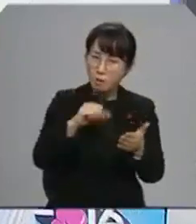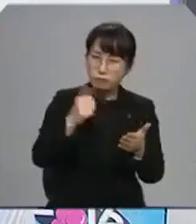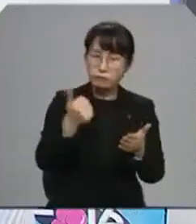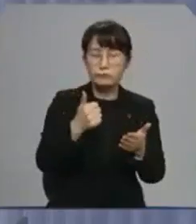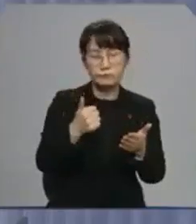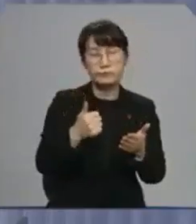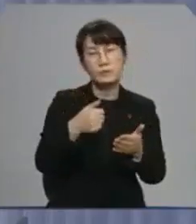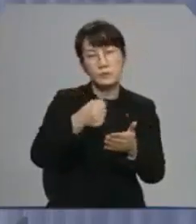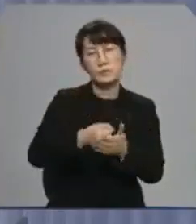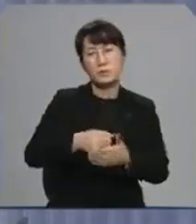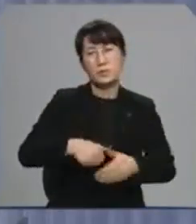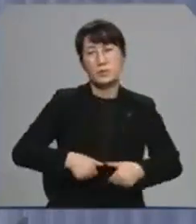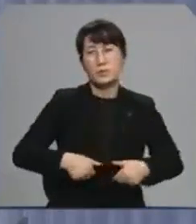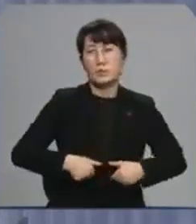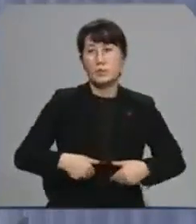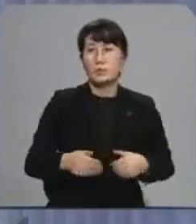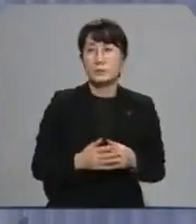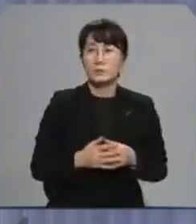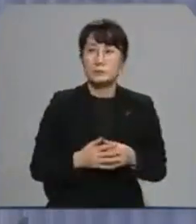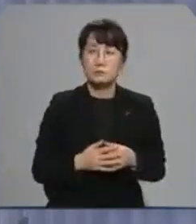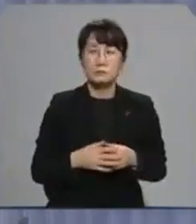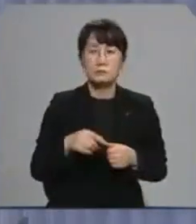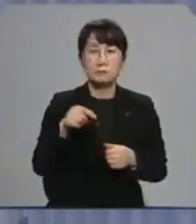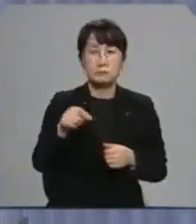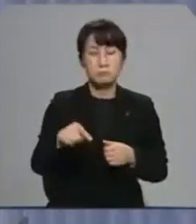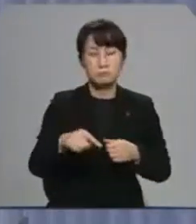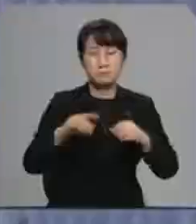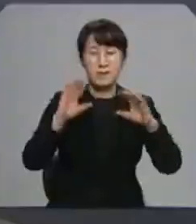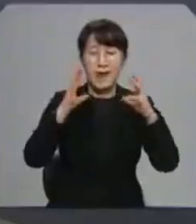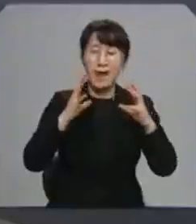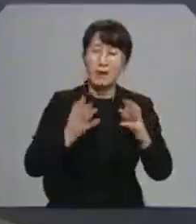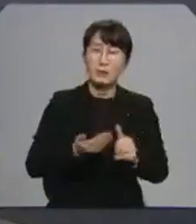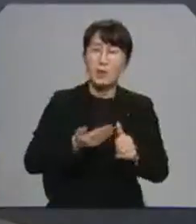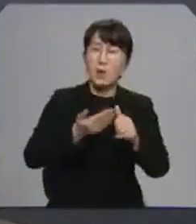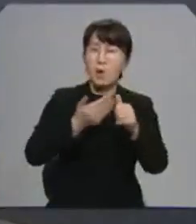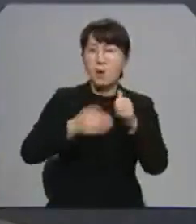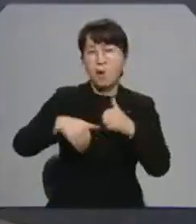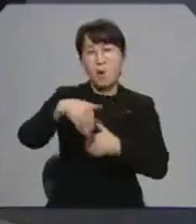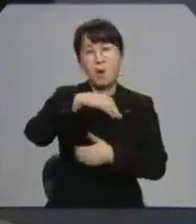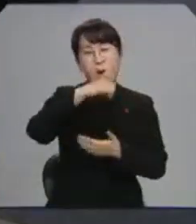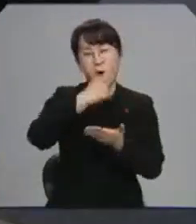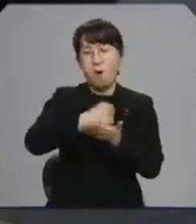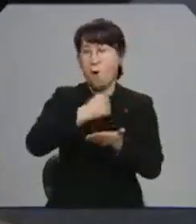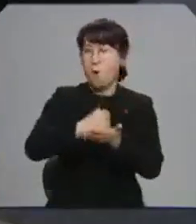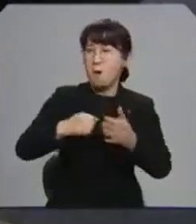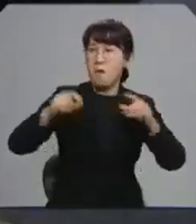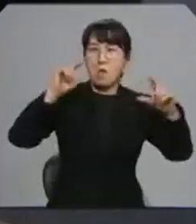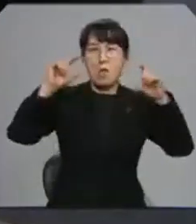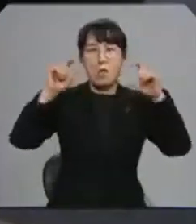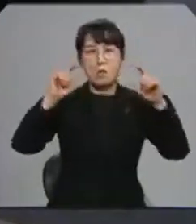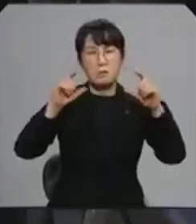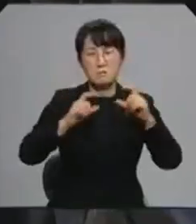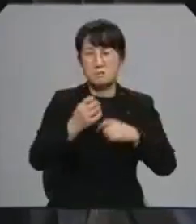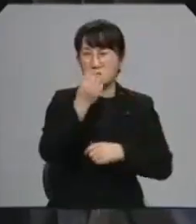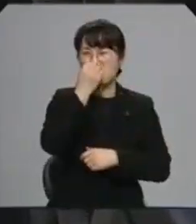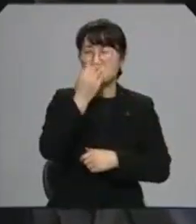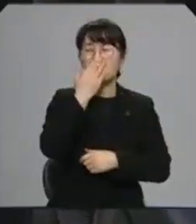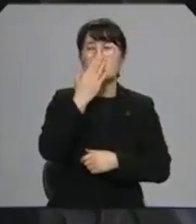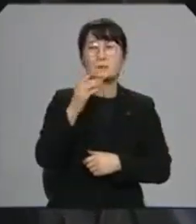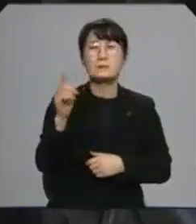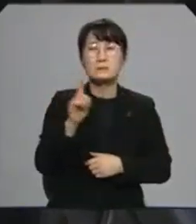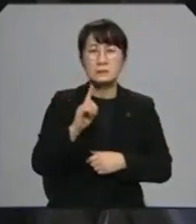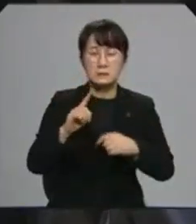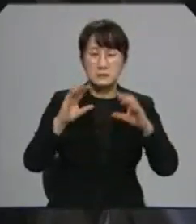그때 검토를 해야. 아이 키우기 좋은 도시를 내건 달성군. 전체 출산율 감소에 매몰돼